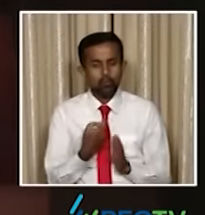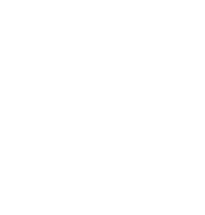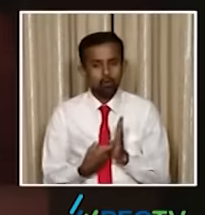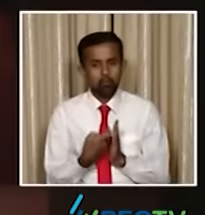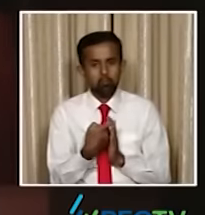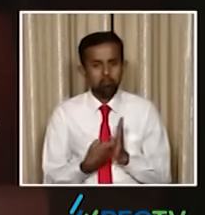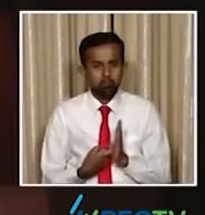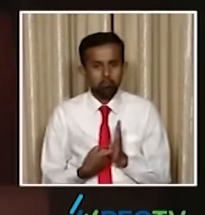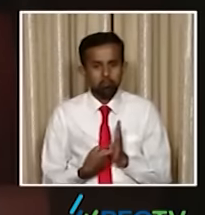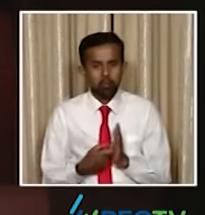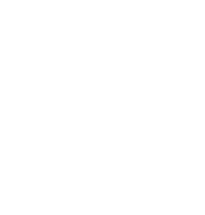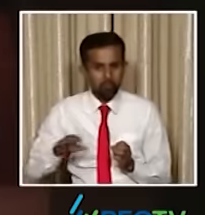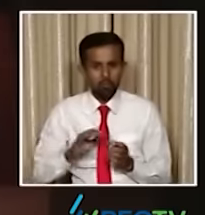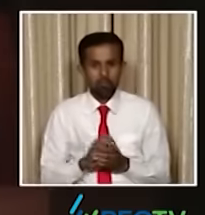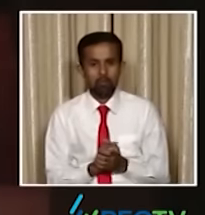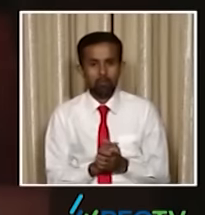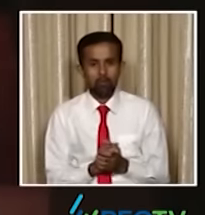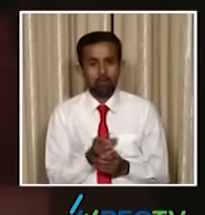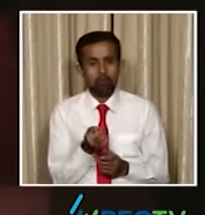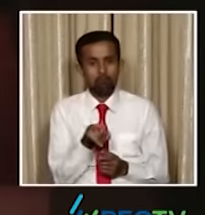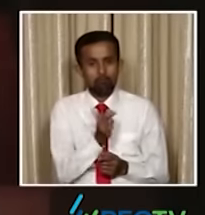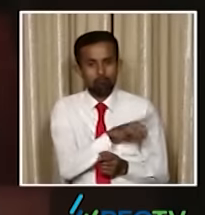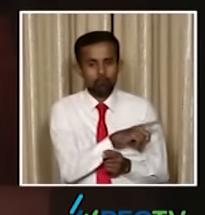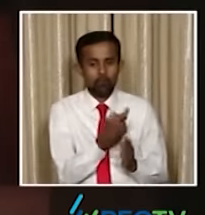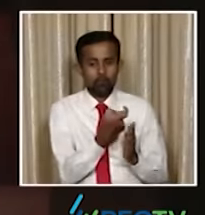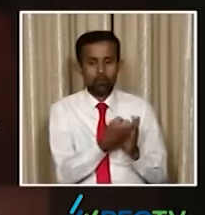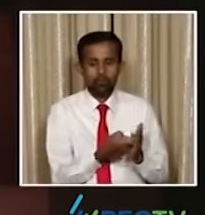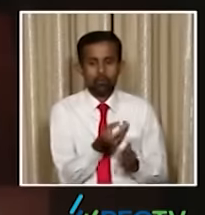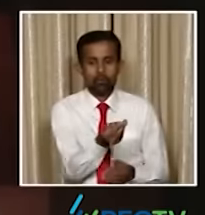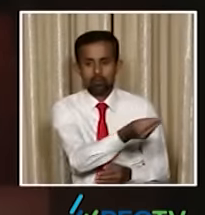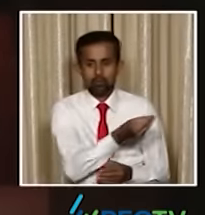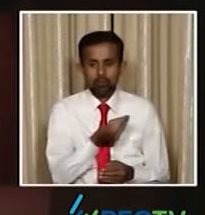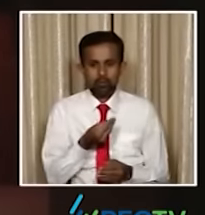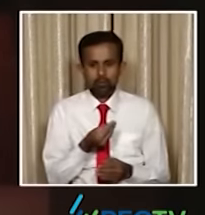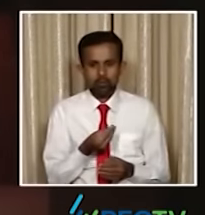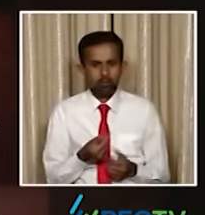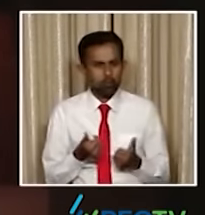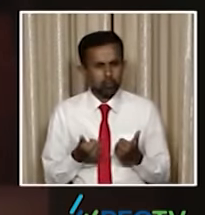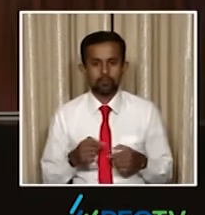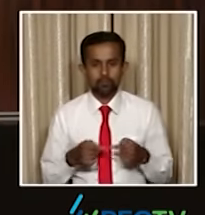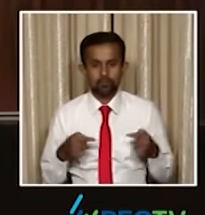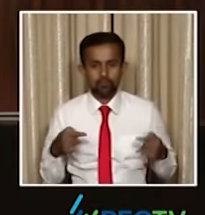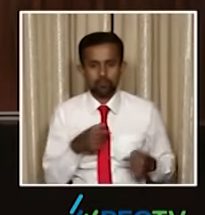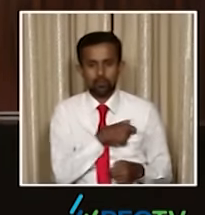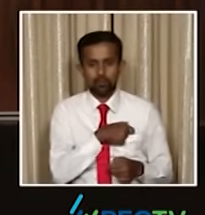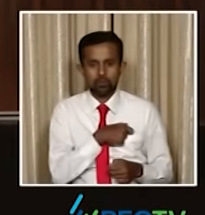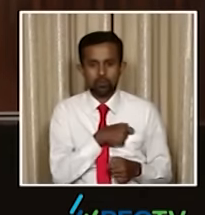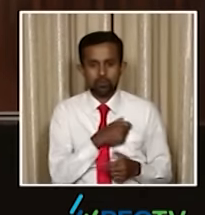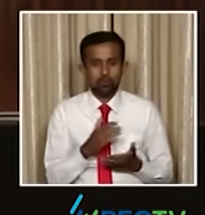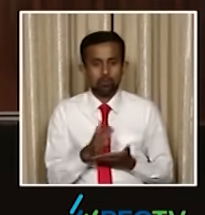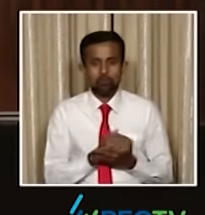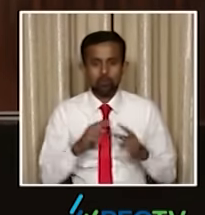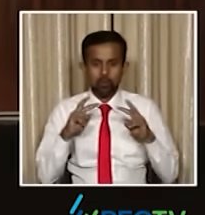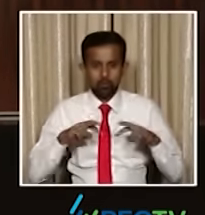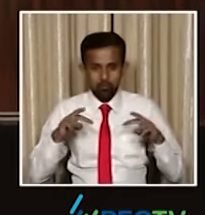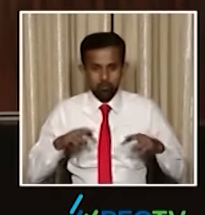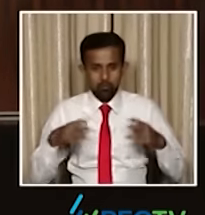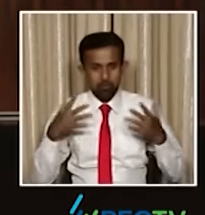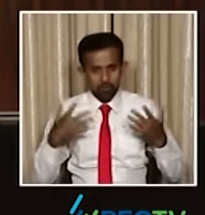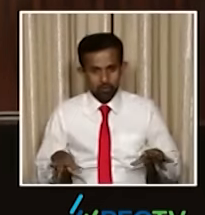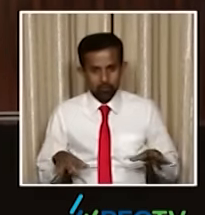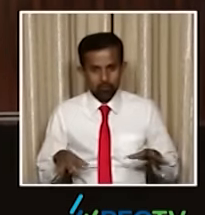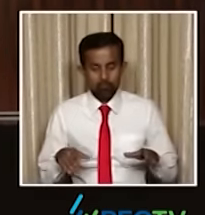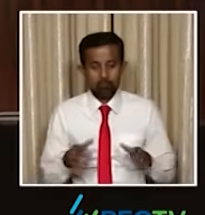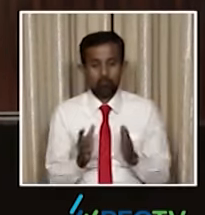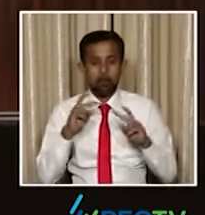නිර්දේශ පැත්තකට විසි කරලා වෙනමම නිර්දේශ ලබා දීම එක සදාචාර සම්පන්නද සම්පූර්ණ පරීක්ෂණයක් කරලා තමයි